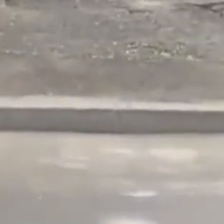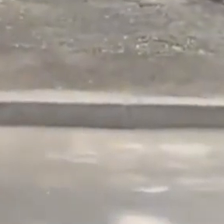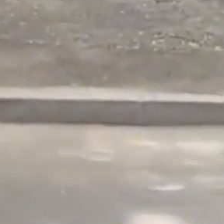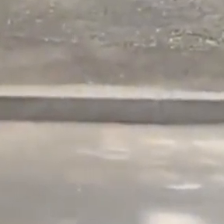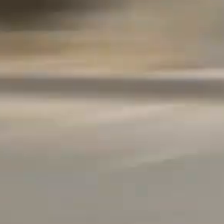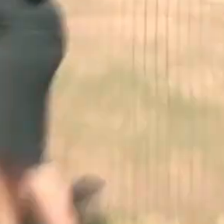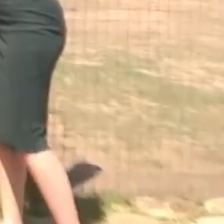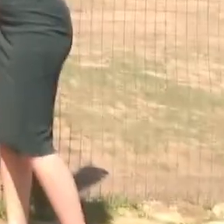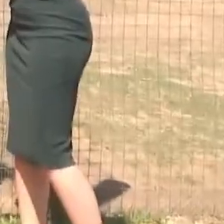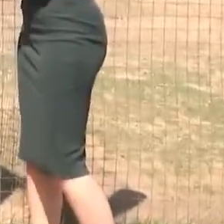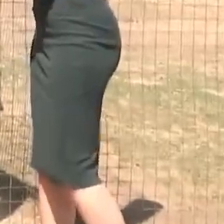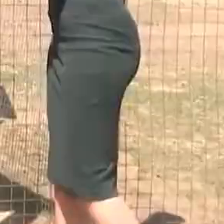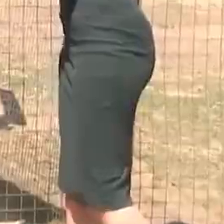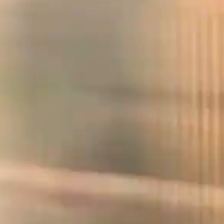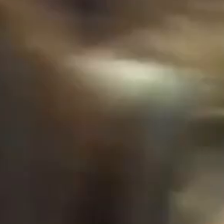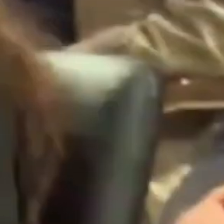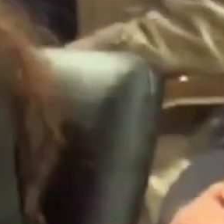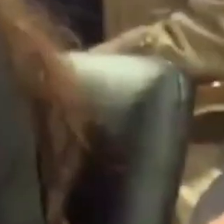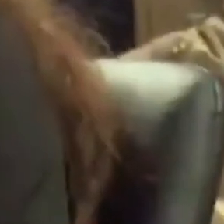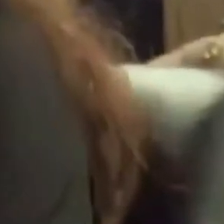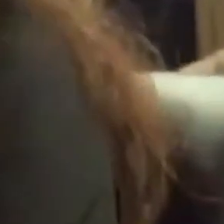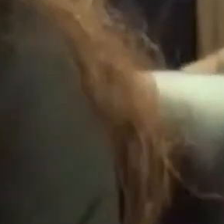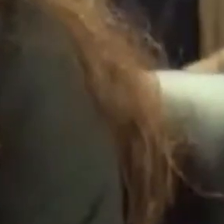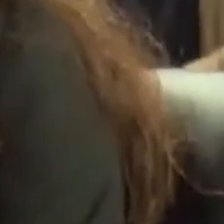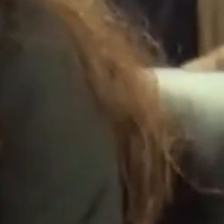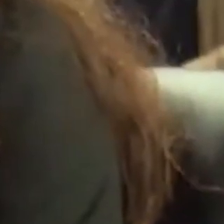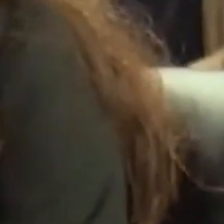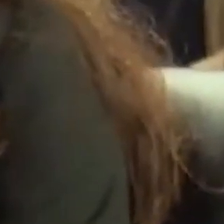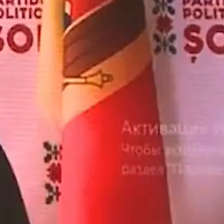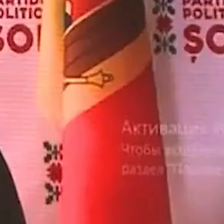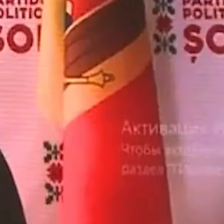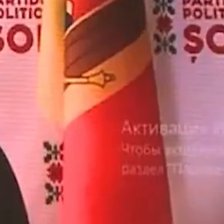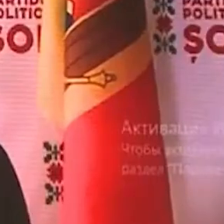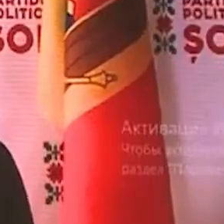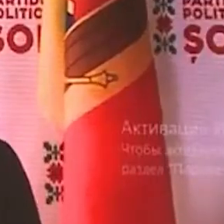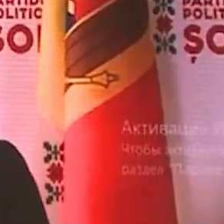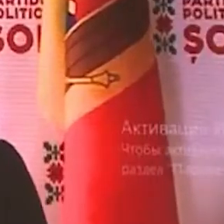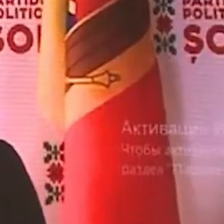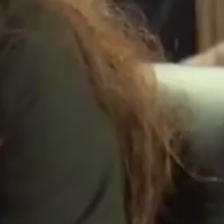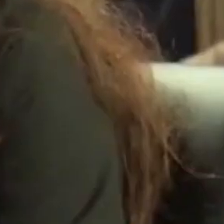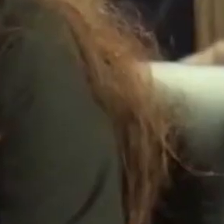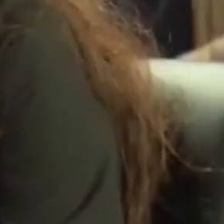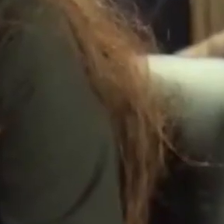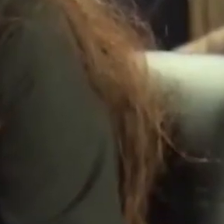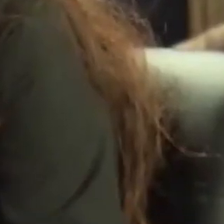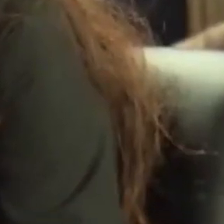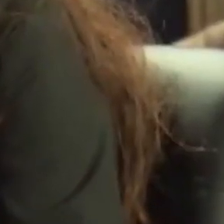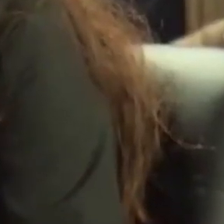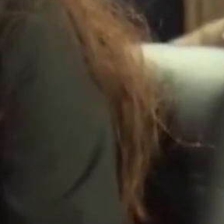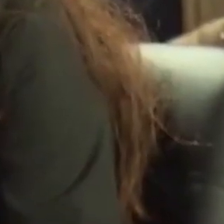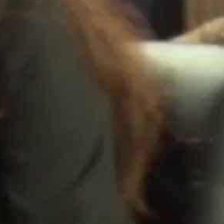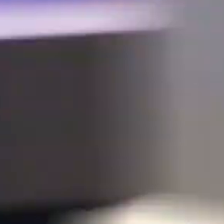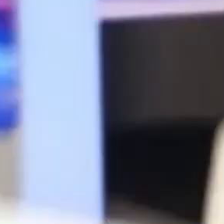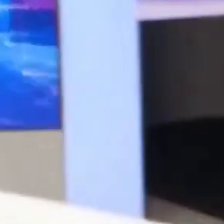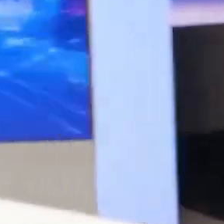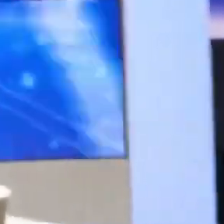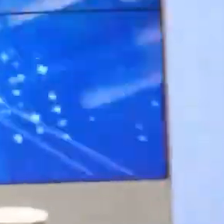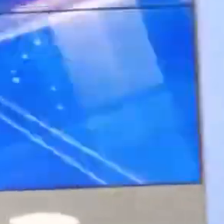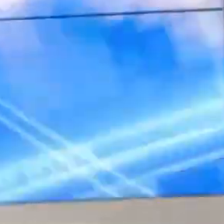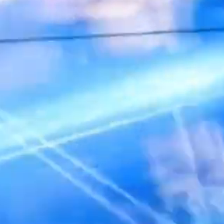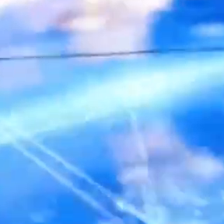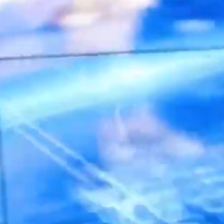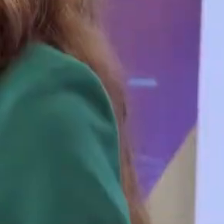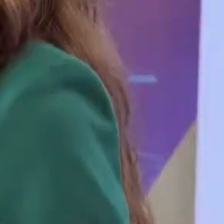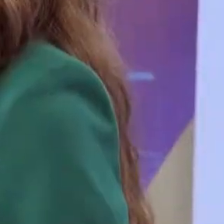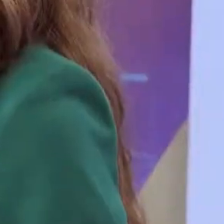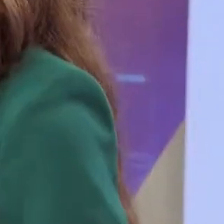capul Hai băieți dumneavoastră de unde intervenit dimona for his real și